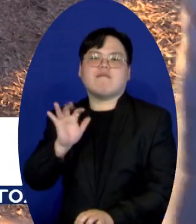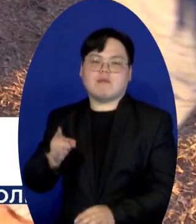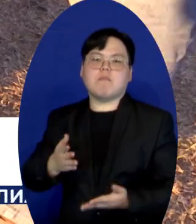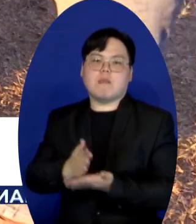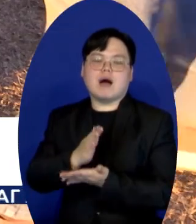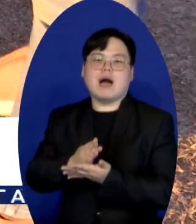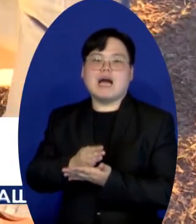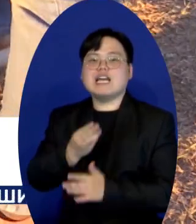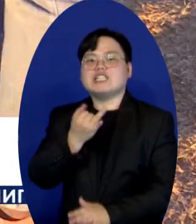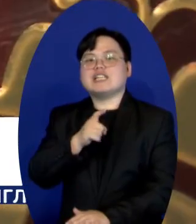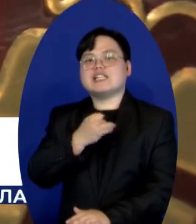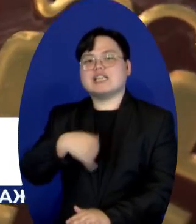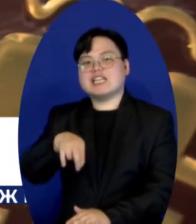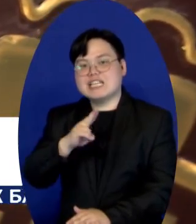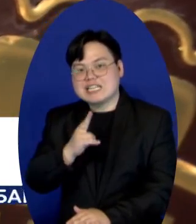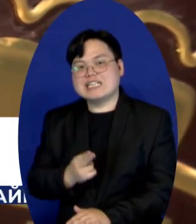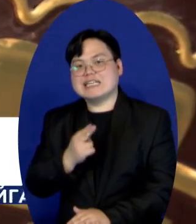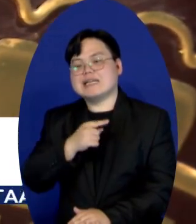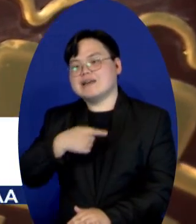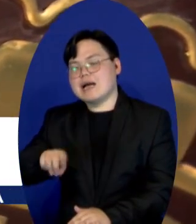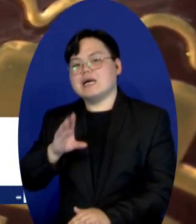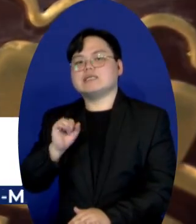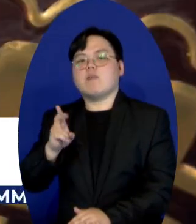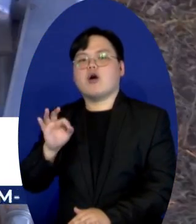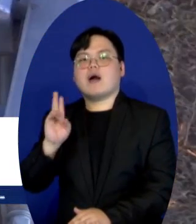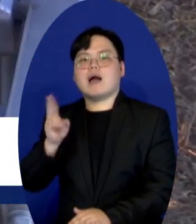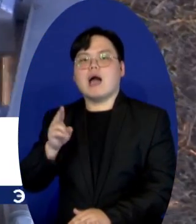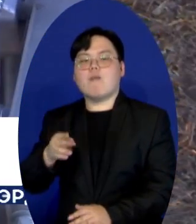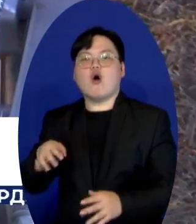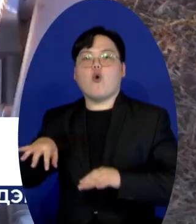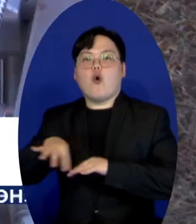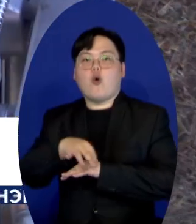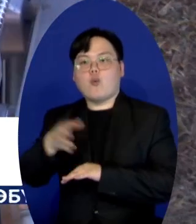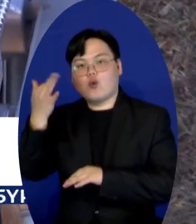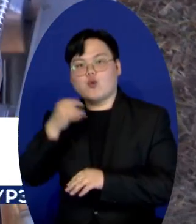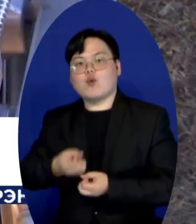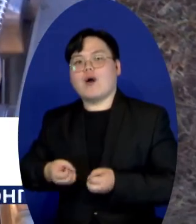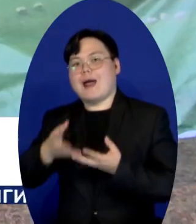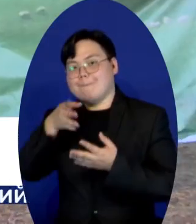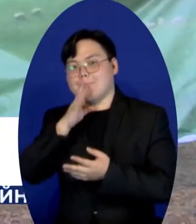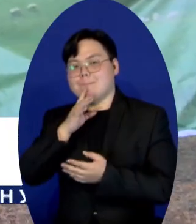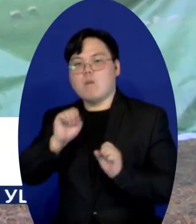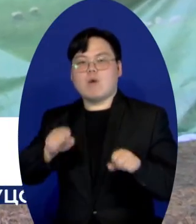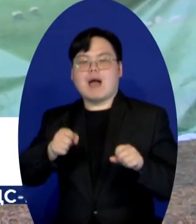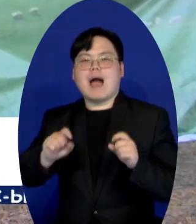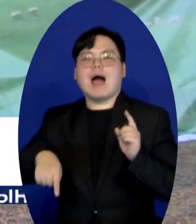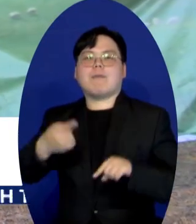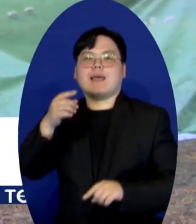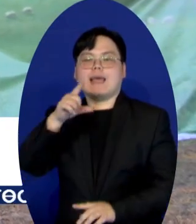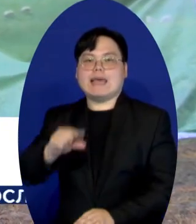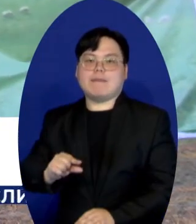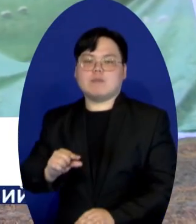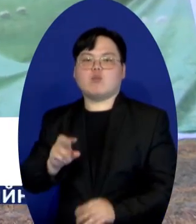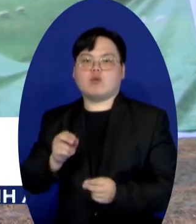Шилэн хийц компанид иргэдэх Сапока сэргэгт хэрчим хүчний компани 28 сараг тохиолдуулан жалам хар загварын моциклдо хамгийн хэмд үнийг тогтоосон